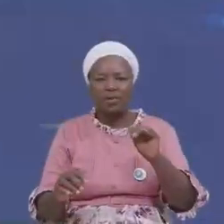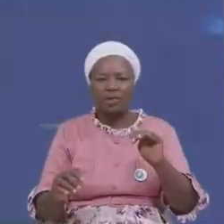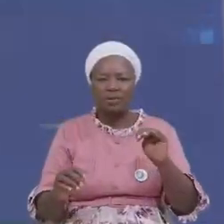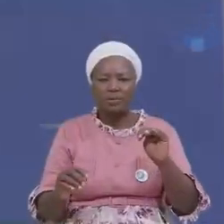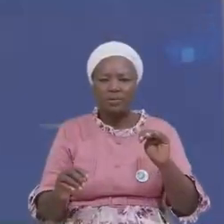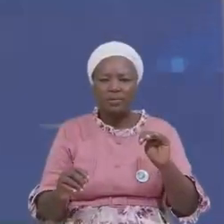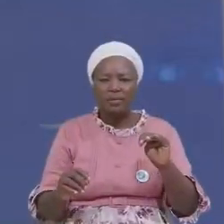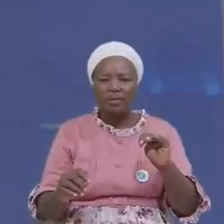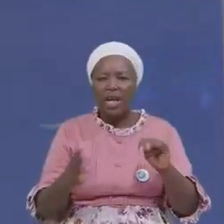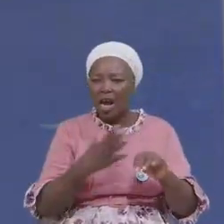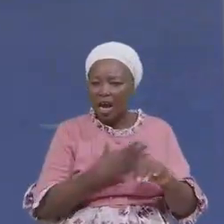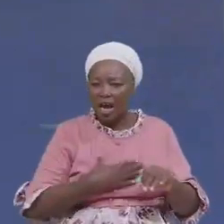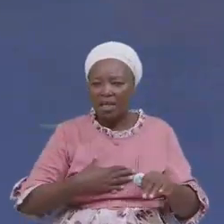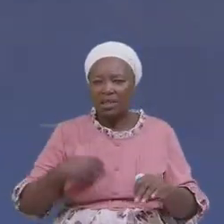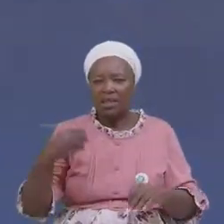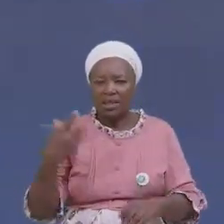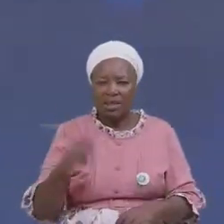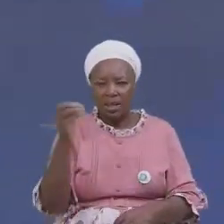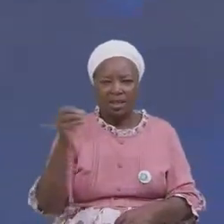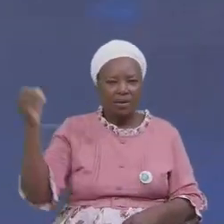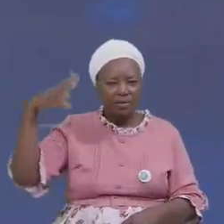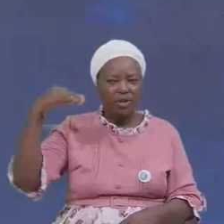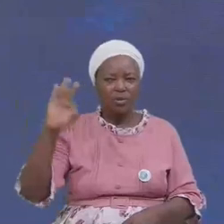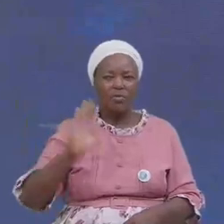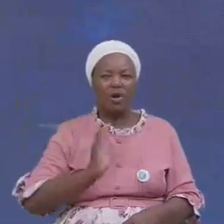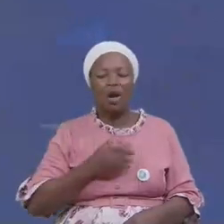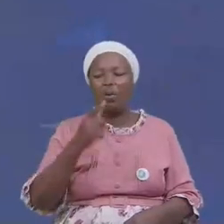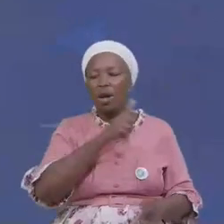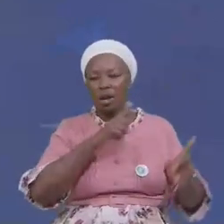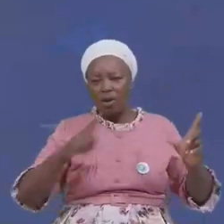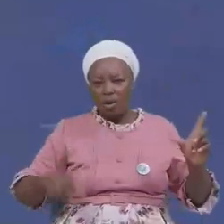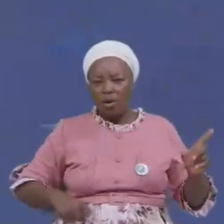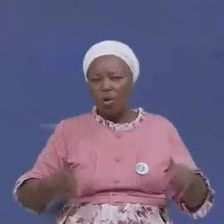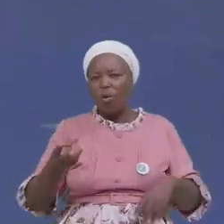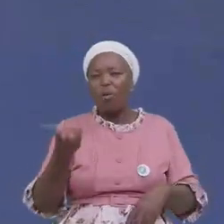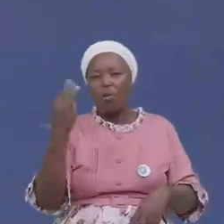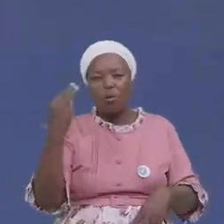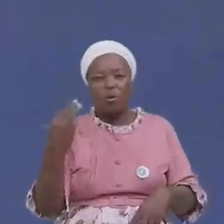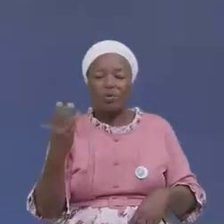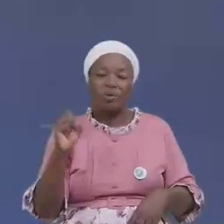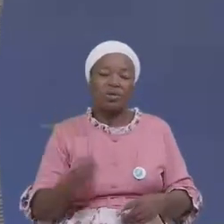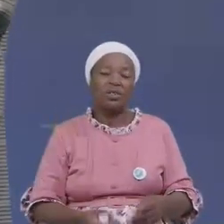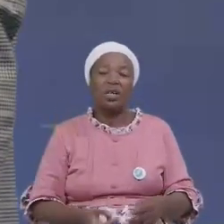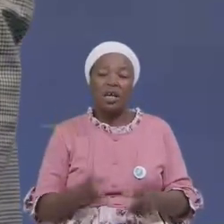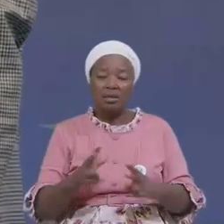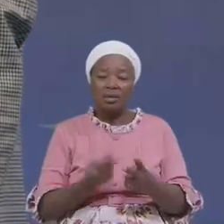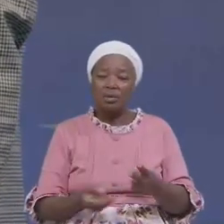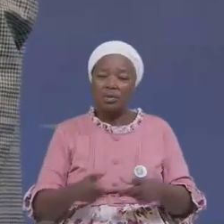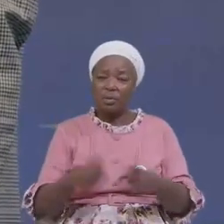Verset 14, et la grâce de notre Seigneur a surabondé.